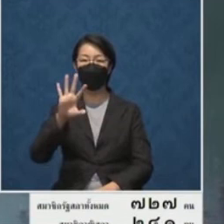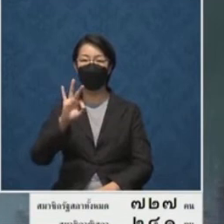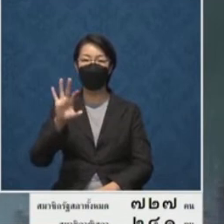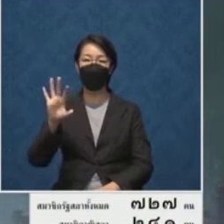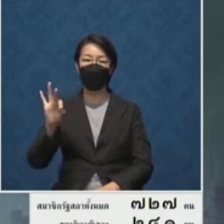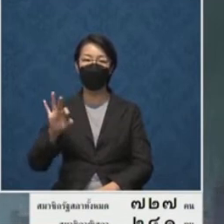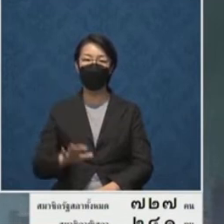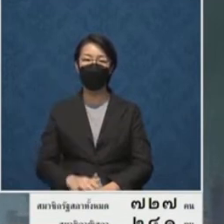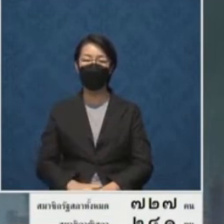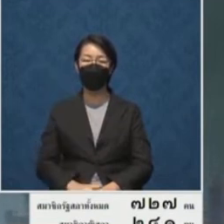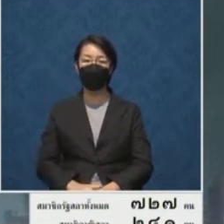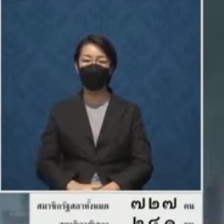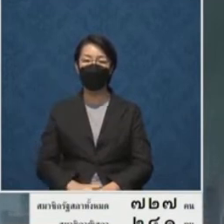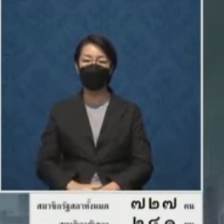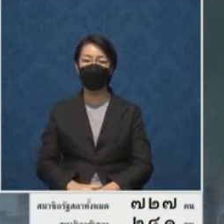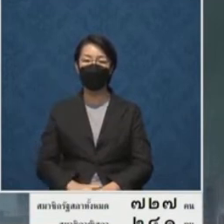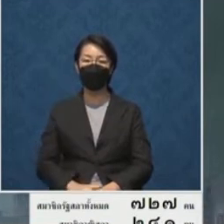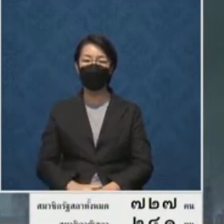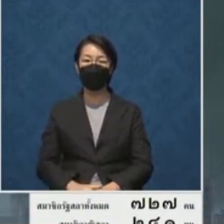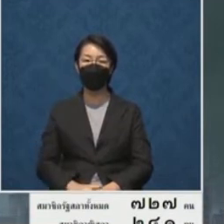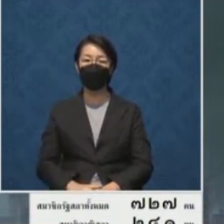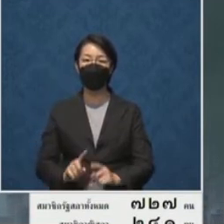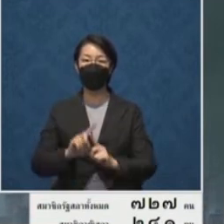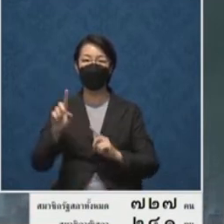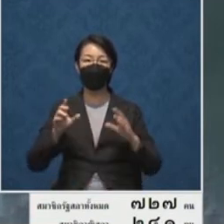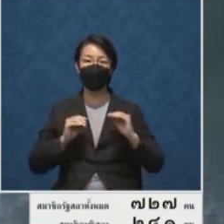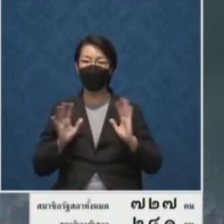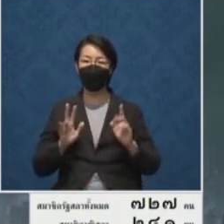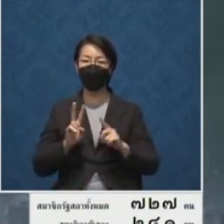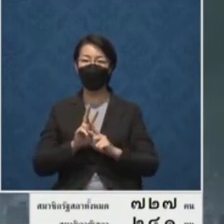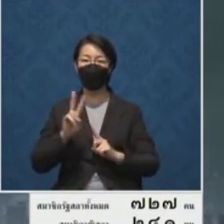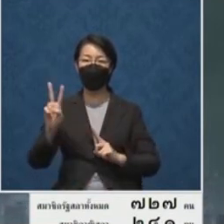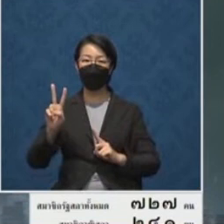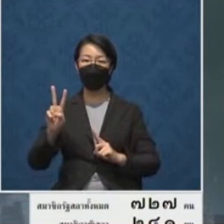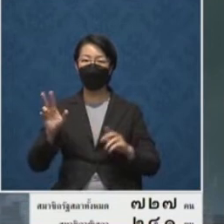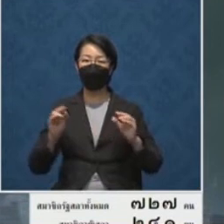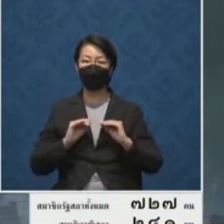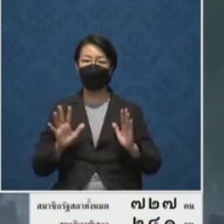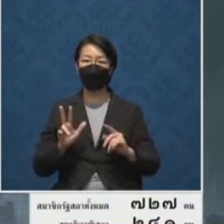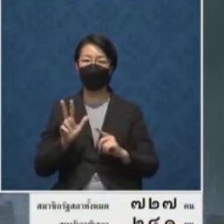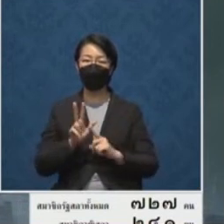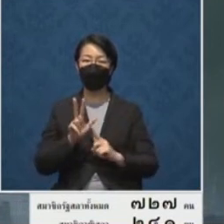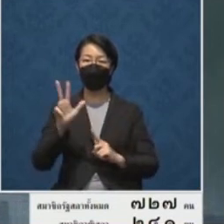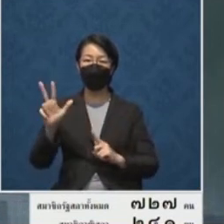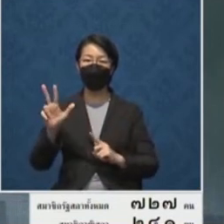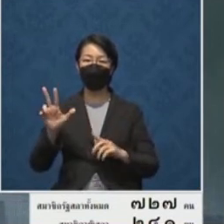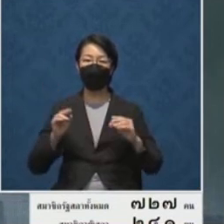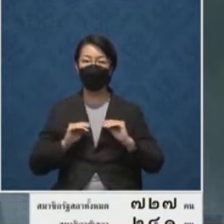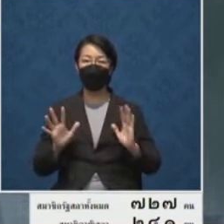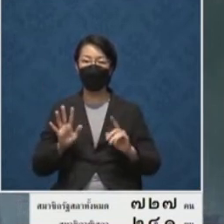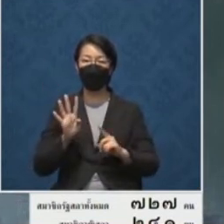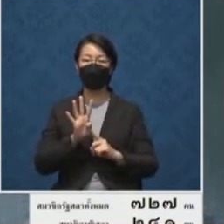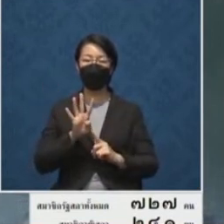599พลเอกสำเริงศิวาดำรง 1ไม่รับหลักการ2ไม่รับหลักการ3